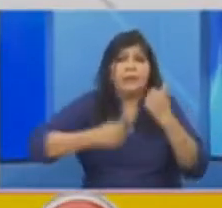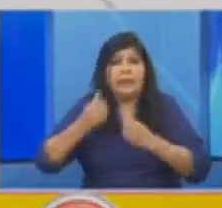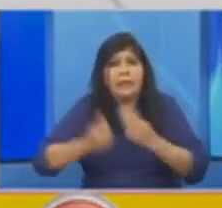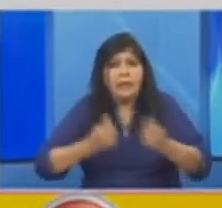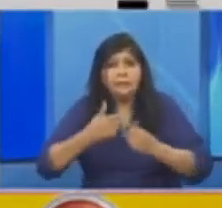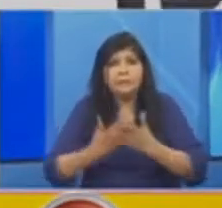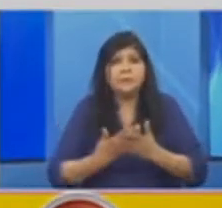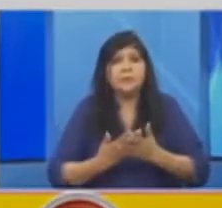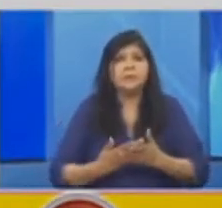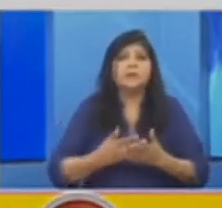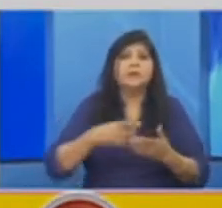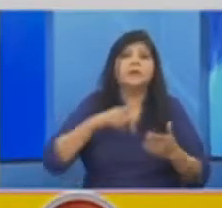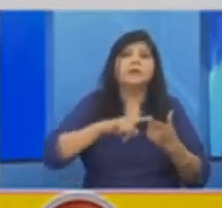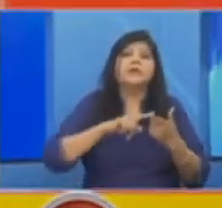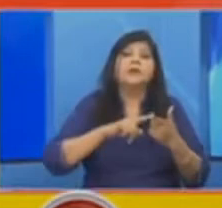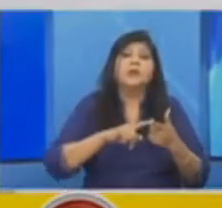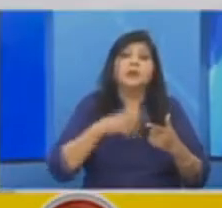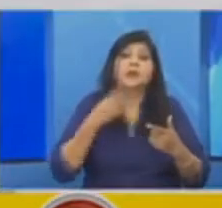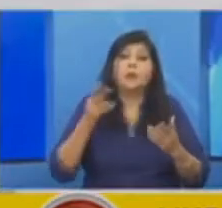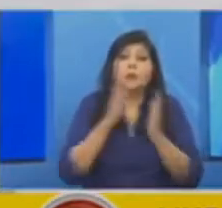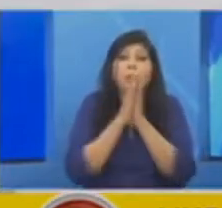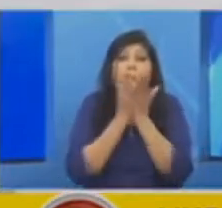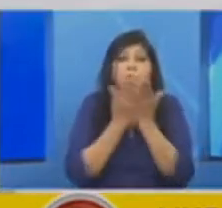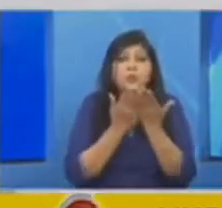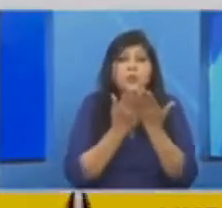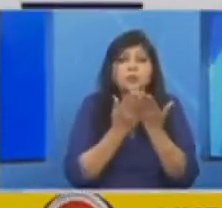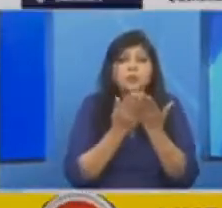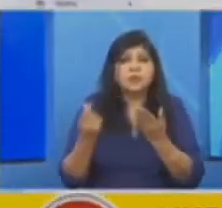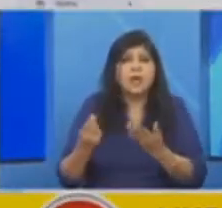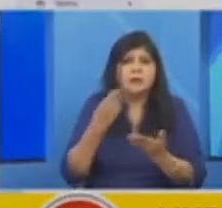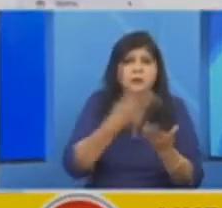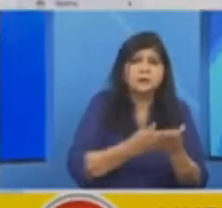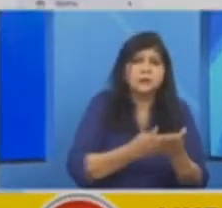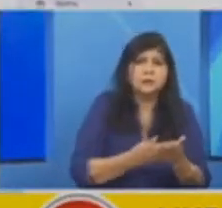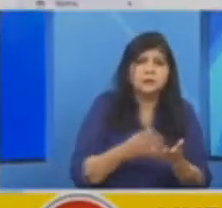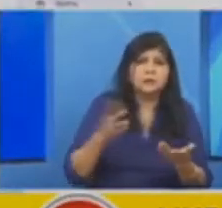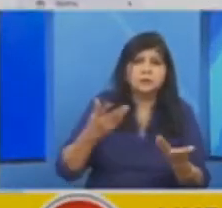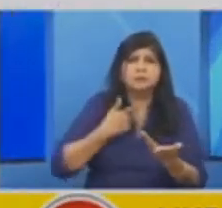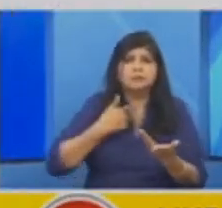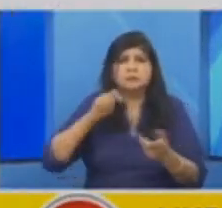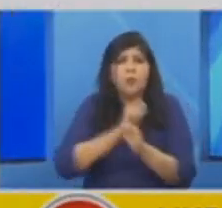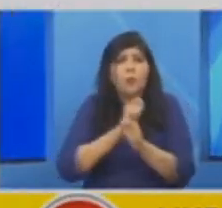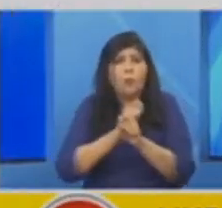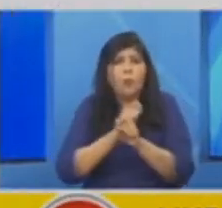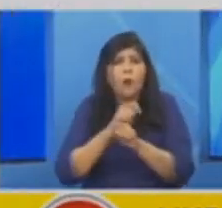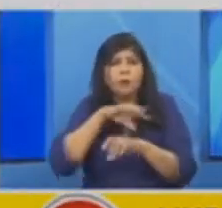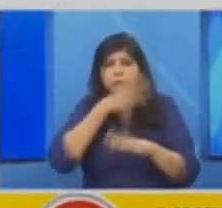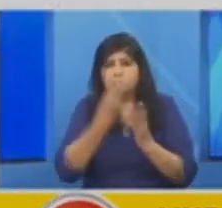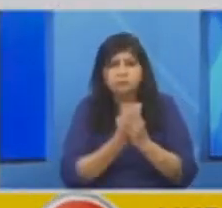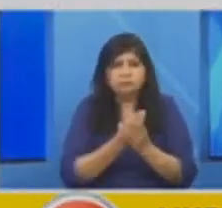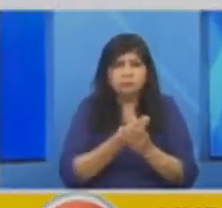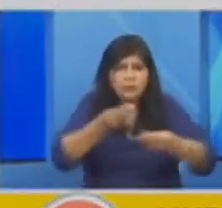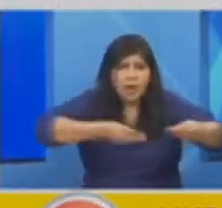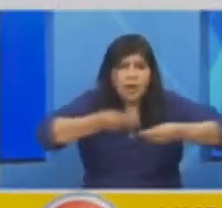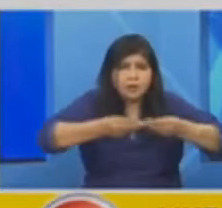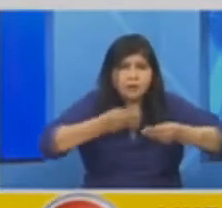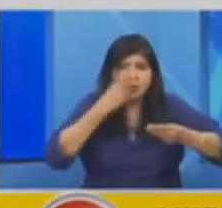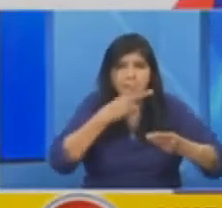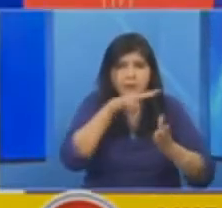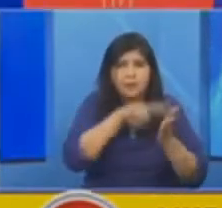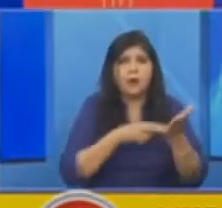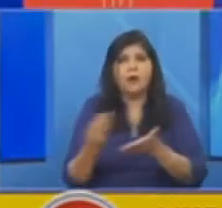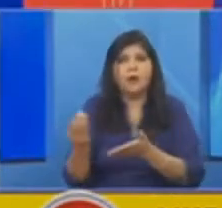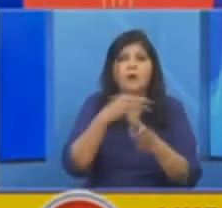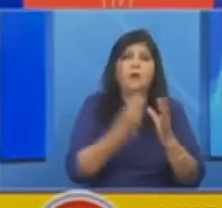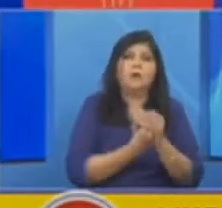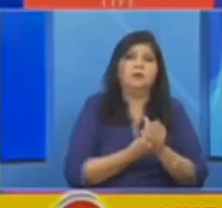is equal to books and expense, जो हो workplace, FTC talent, आप